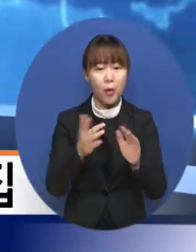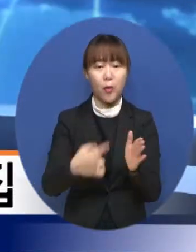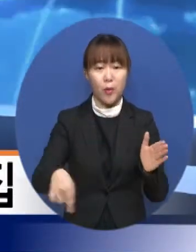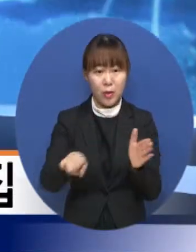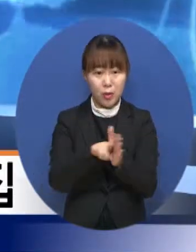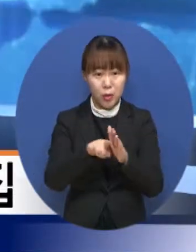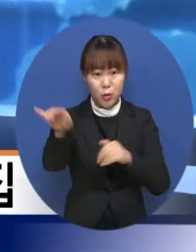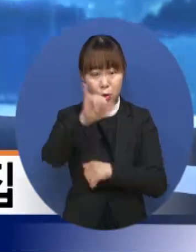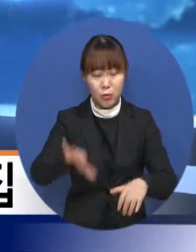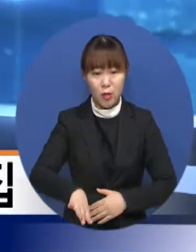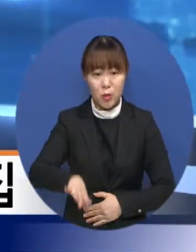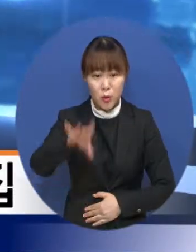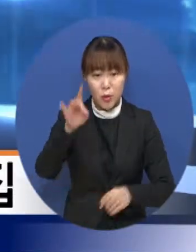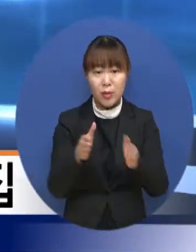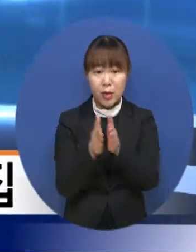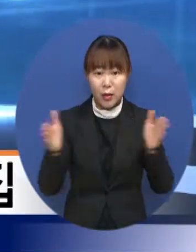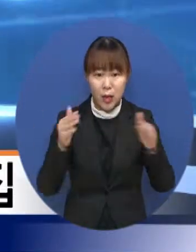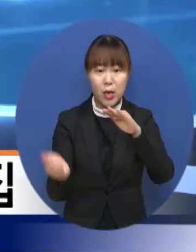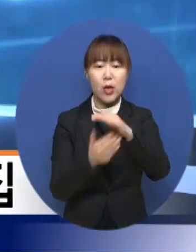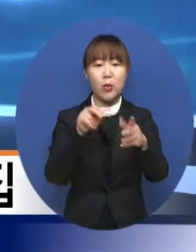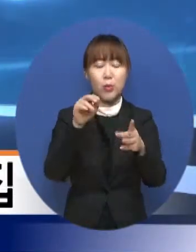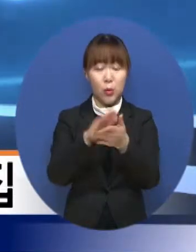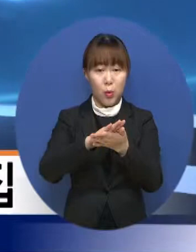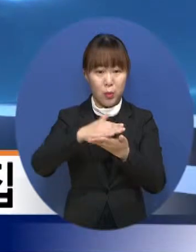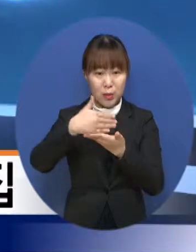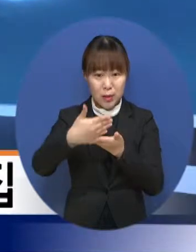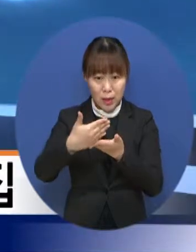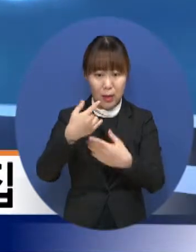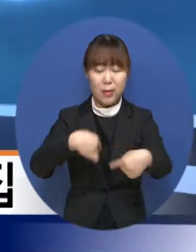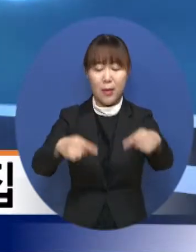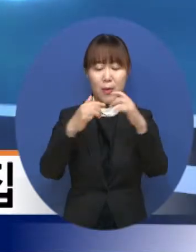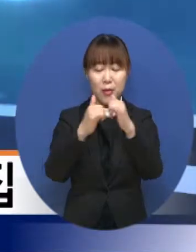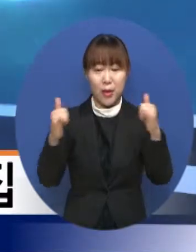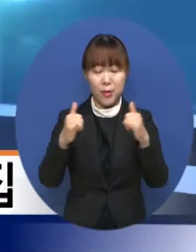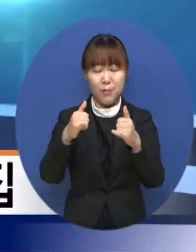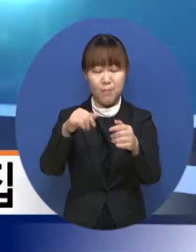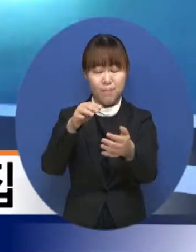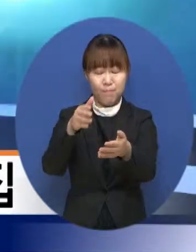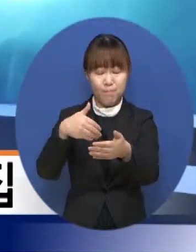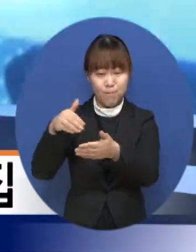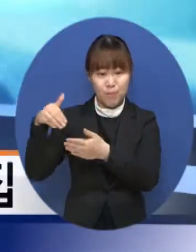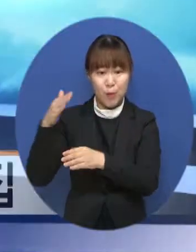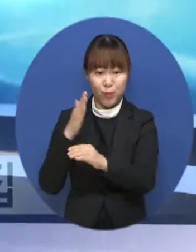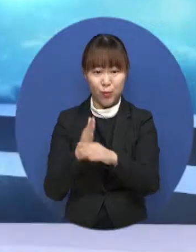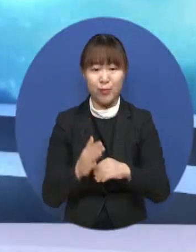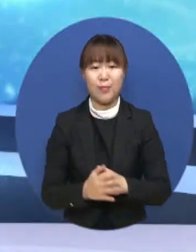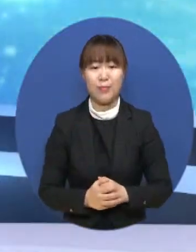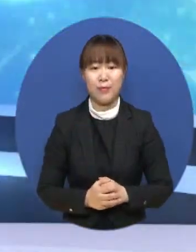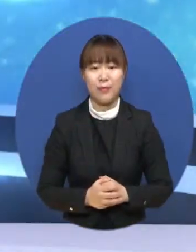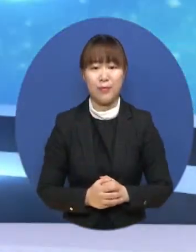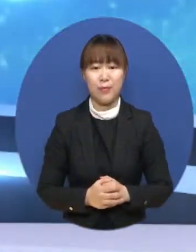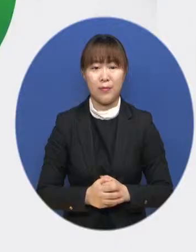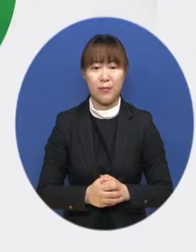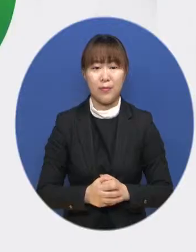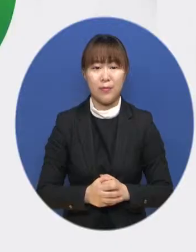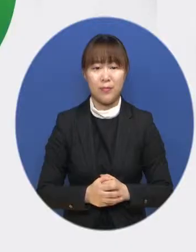전국 최초로 도입한 이름 통장에 참여자를 모집합니다 자세한 내용 화면으로 알아보겠습니다